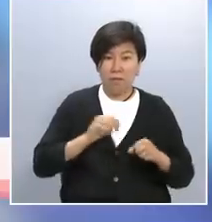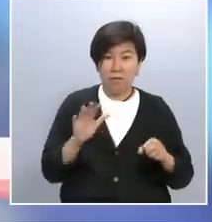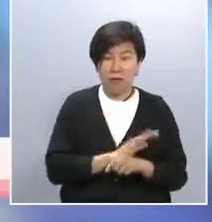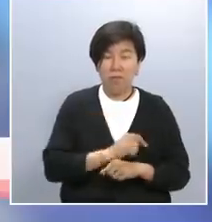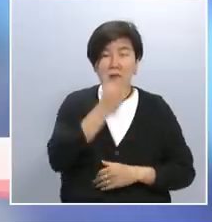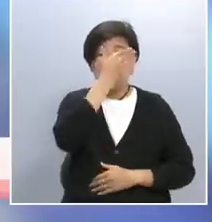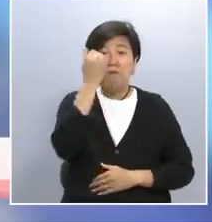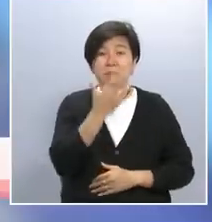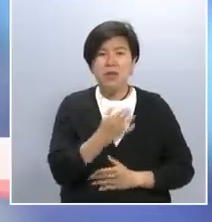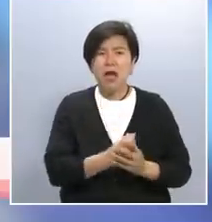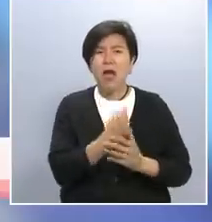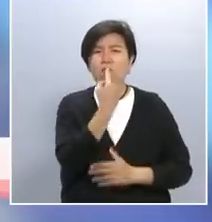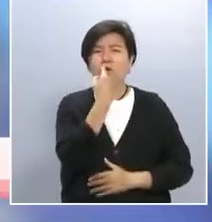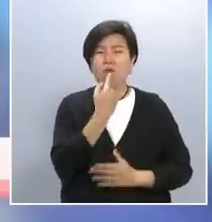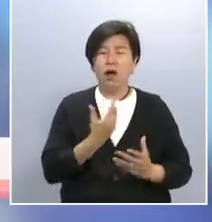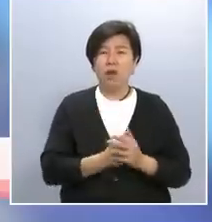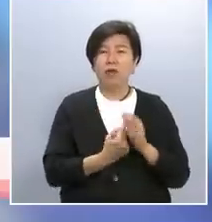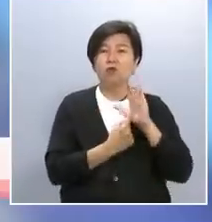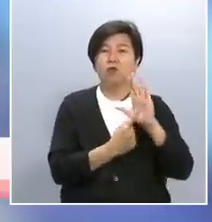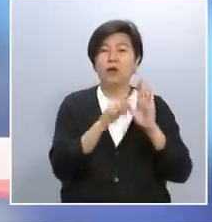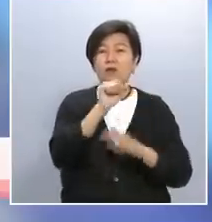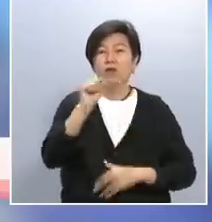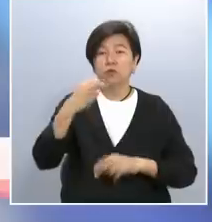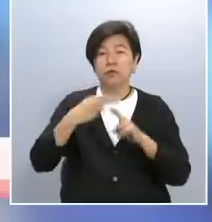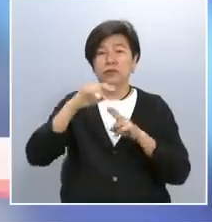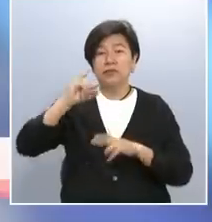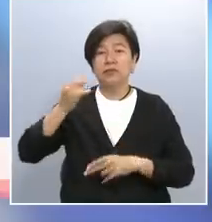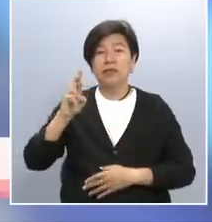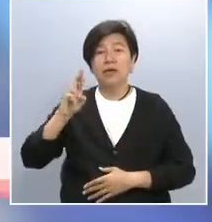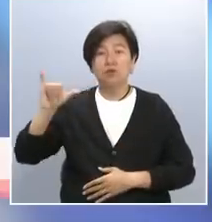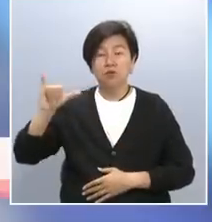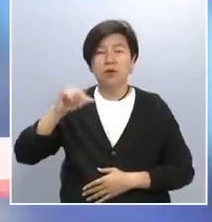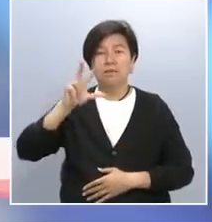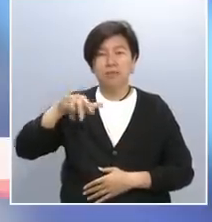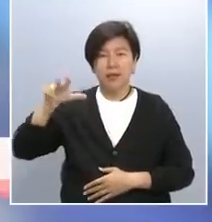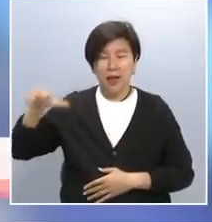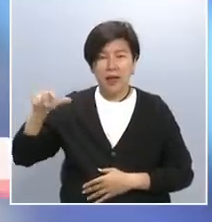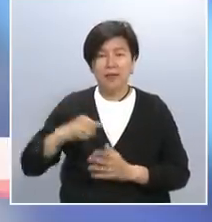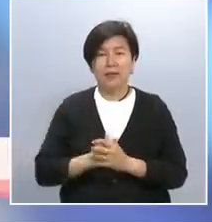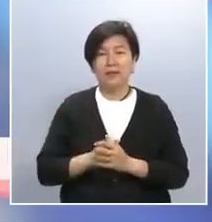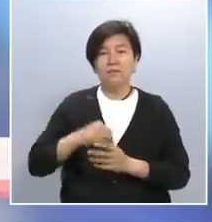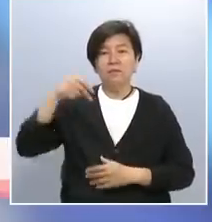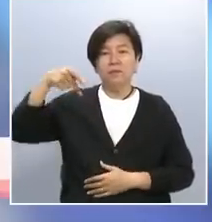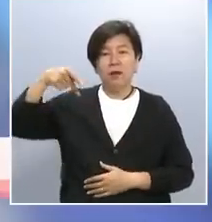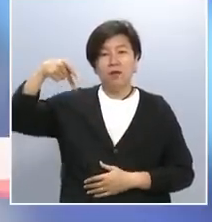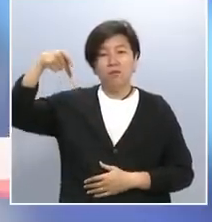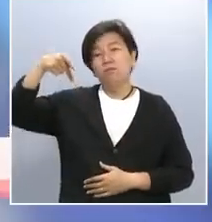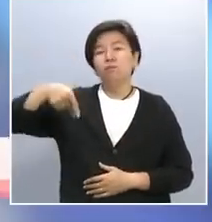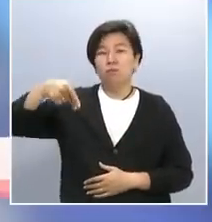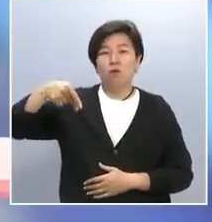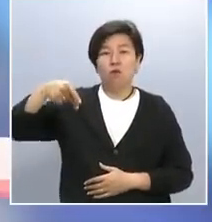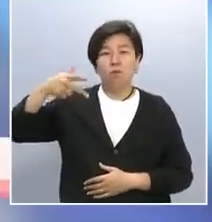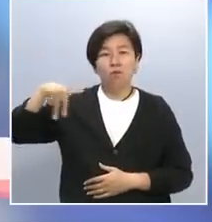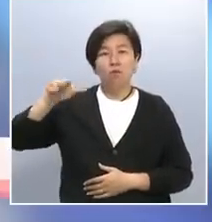แล้วก็ยกตัวอย่างด้วยว่าไม่ว่าจะเป็นส.สจิรายุห่วงทรัพย์จากเพื่อไทยส.สพลภูมิวิพัฒน์ภูมิประเทศ